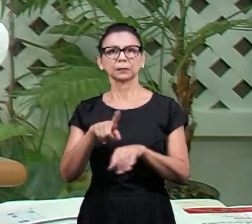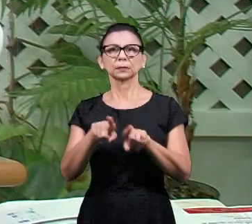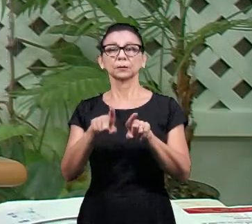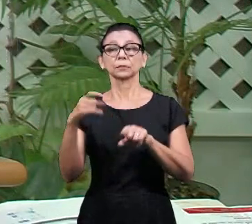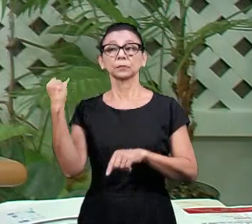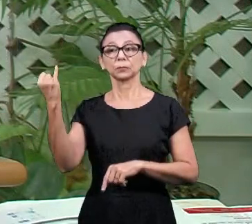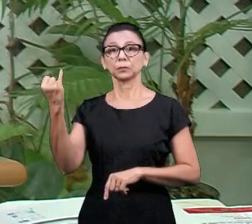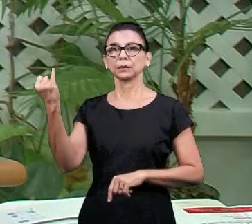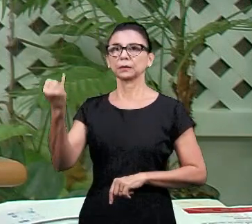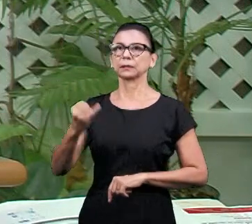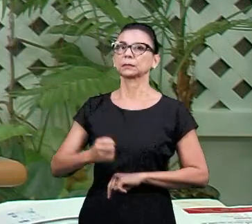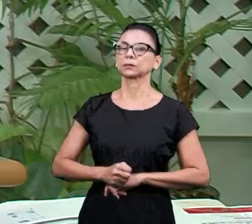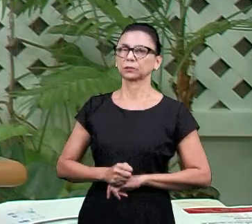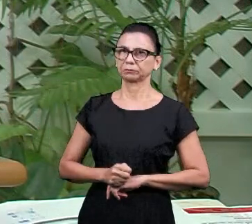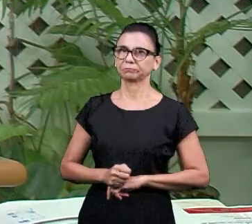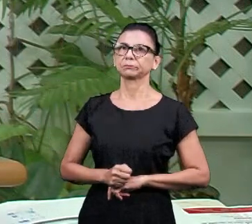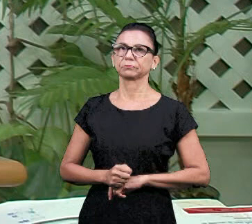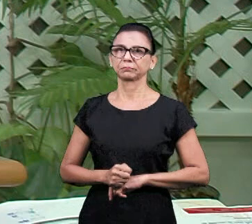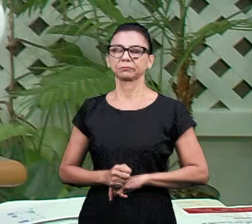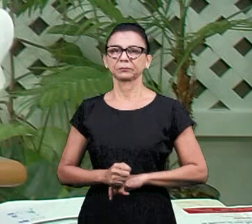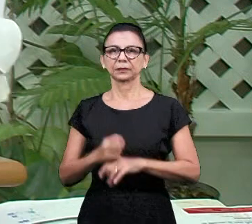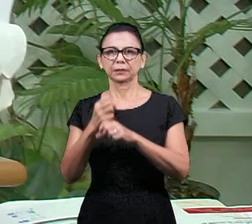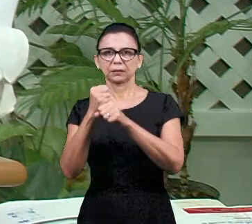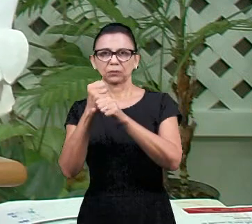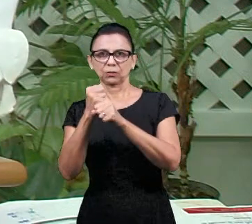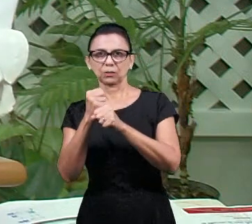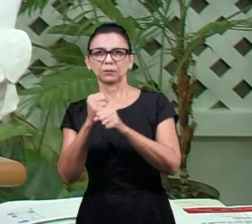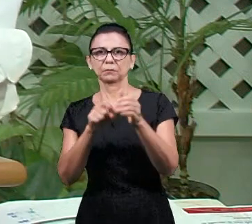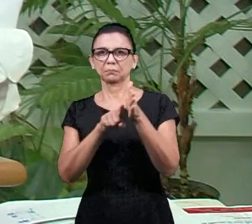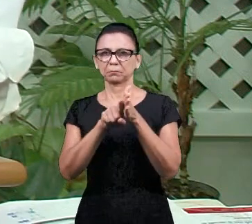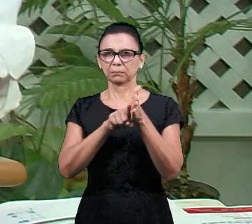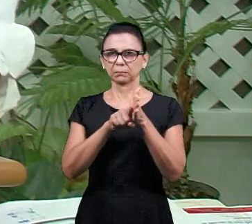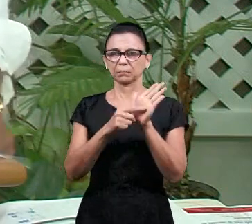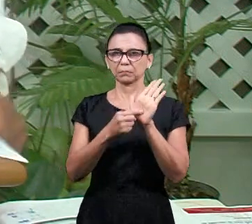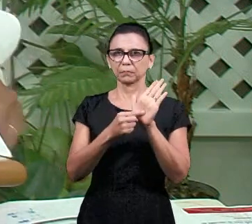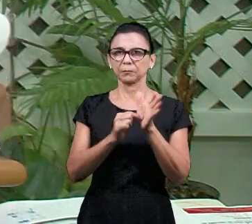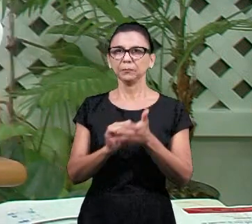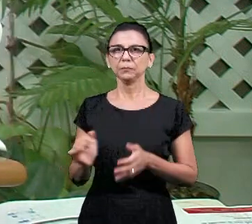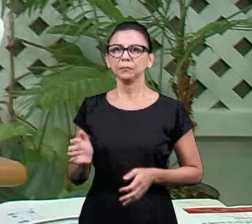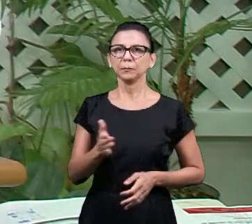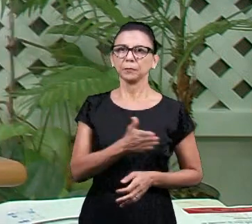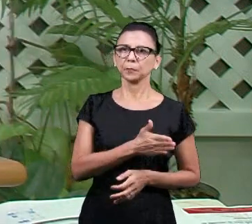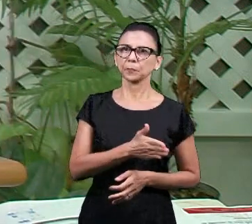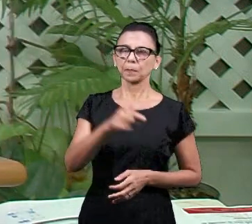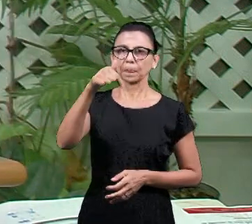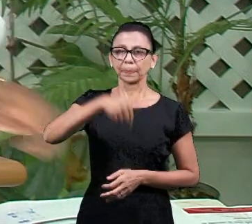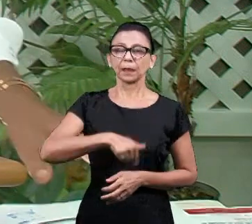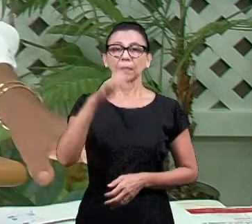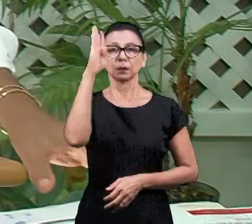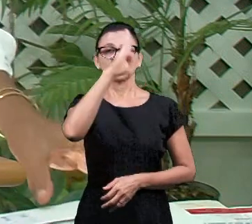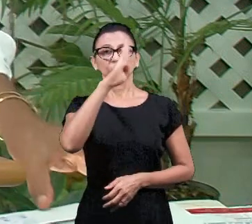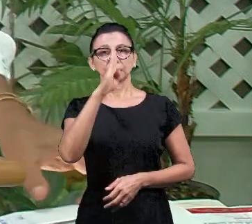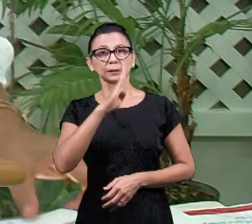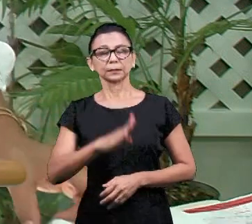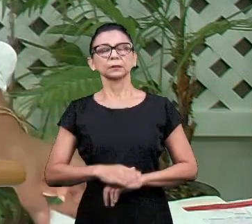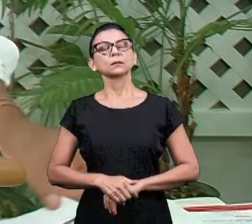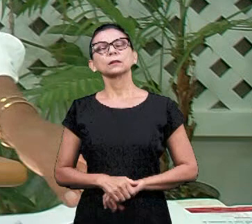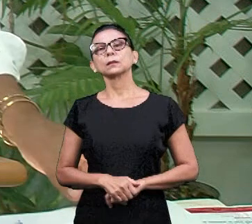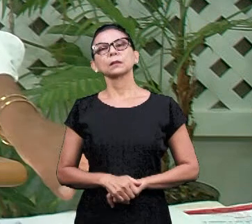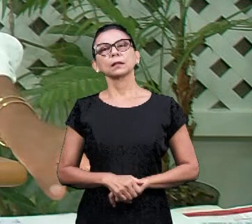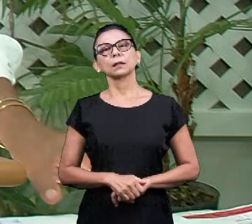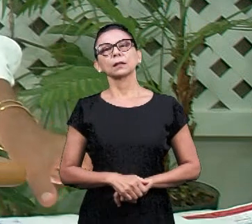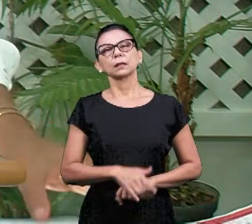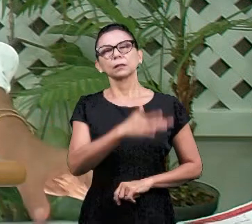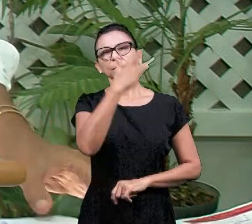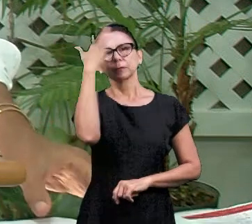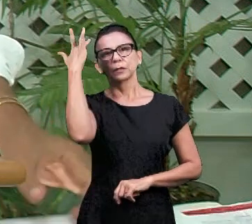tous. Mais en revenant ici, maintenant au Brésil, nous avons la participation de nos